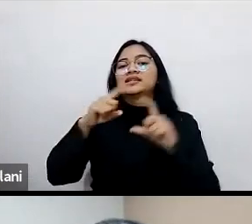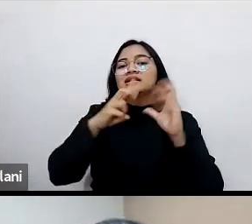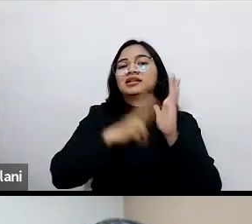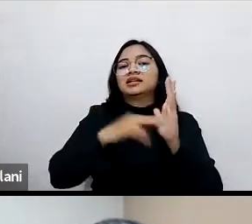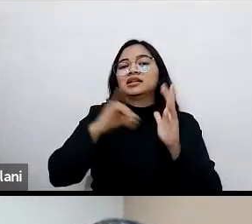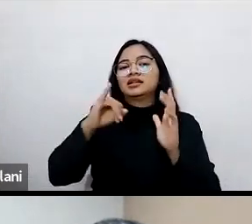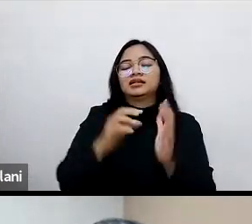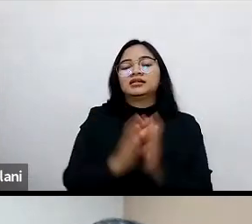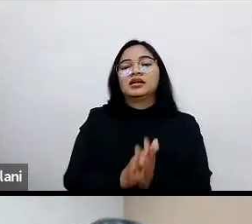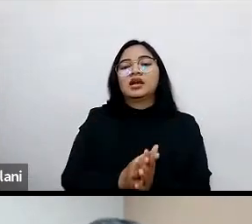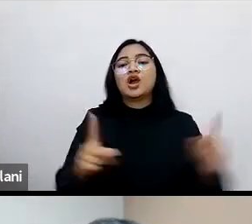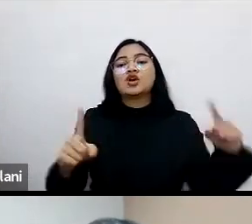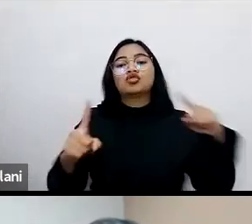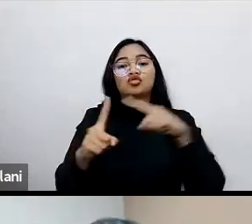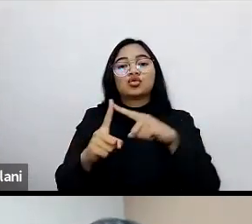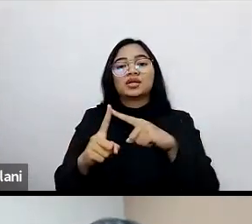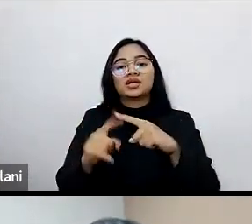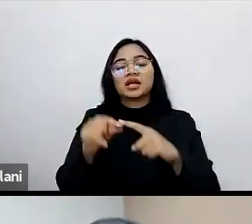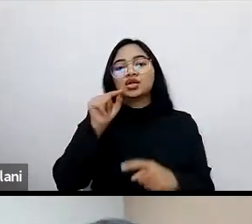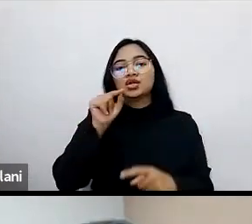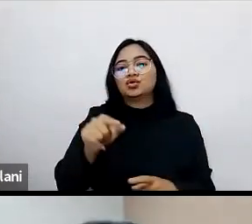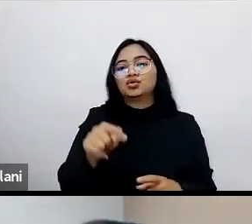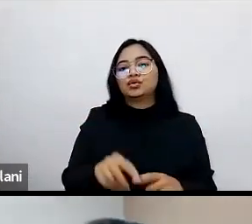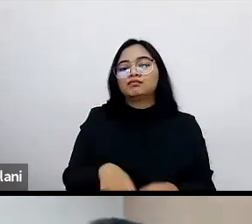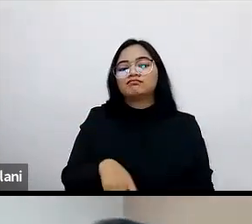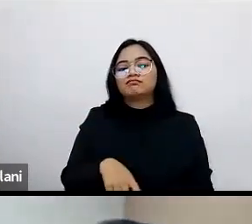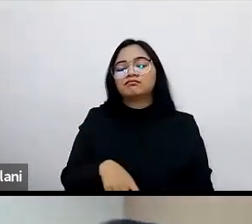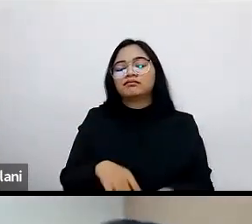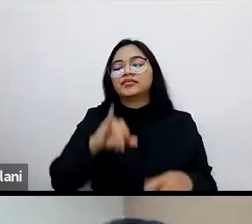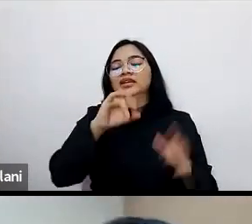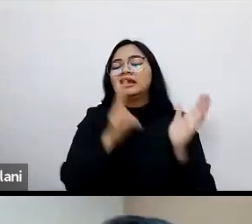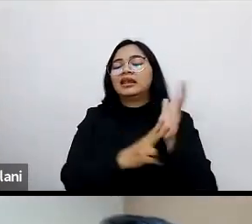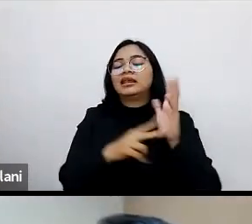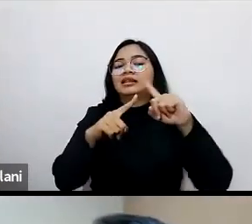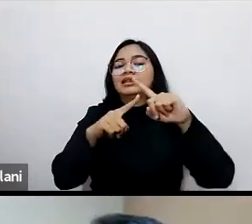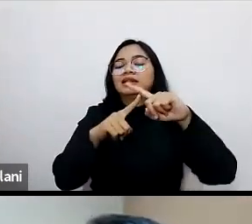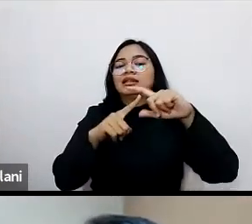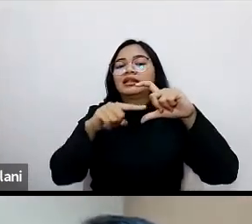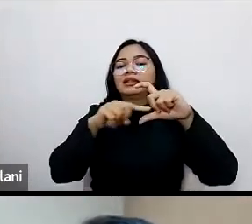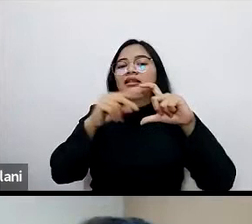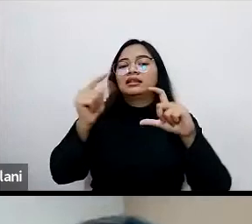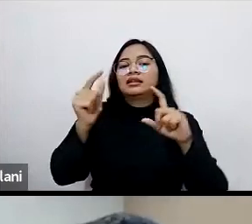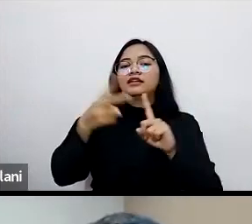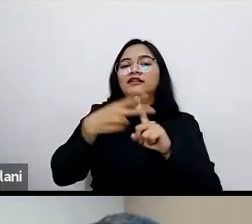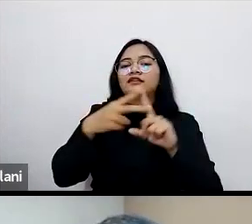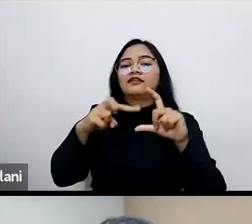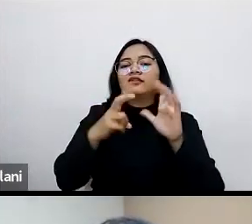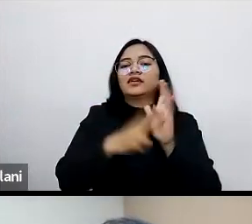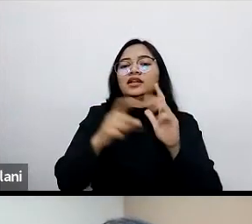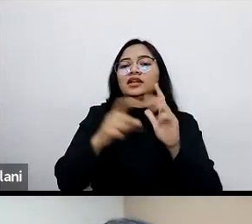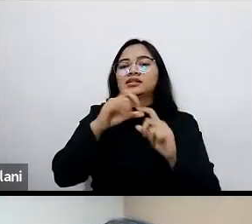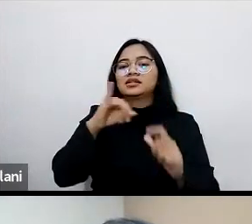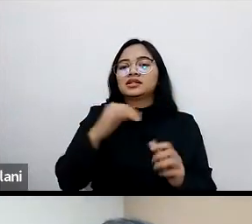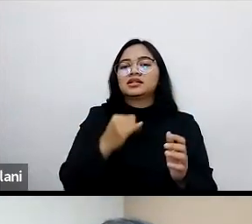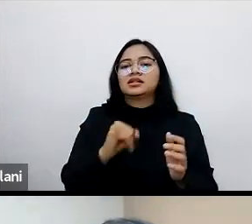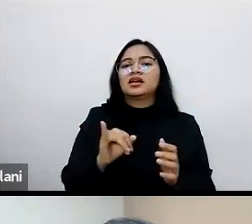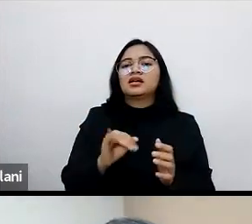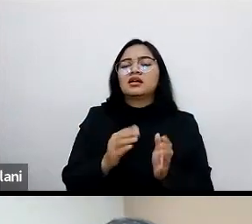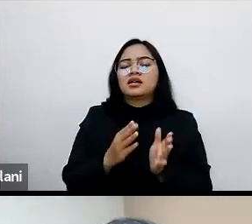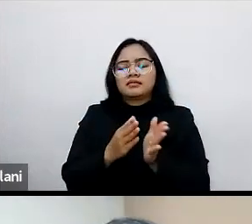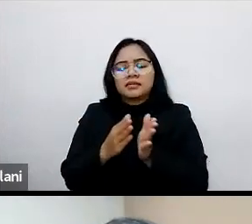tujuannya mengintervensi produksi pengetahuan yang meminggirkan perempuan. Jadi seperti juga Let's Talk